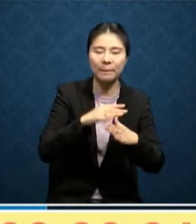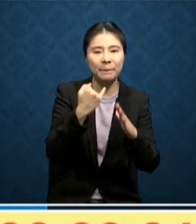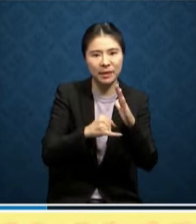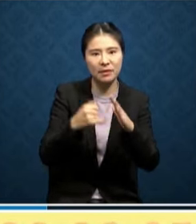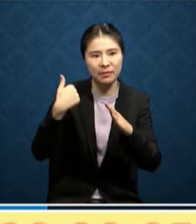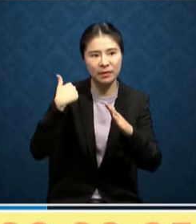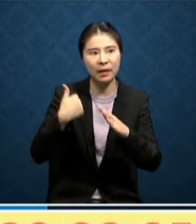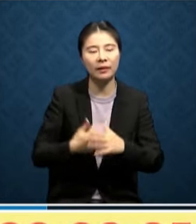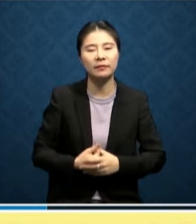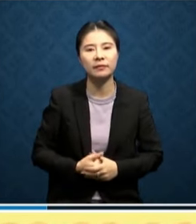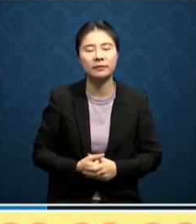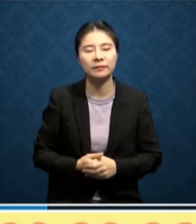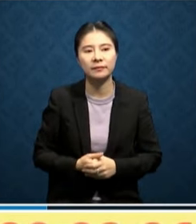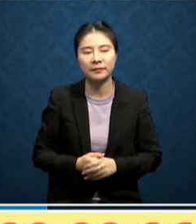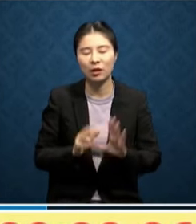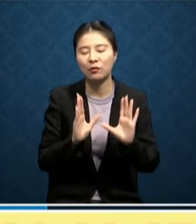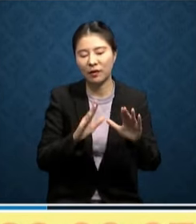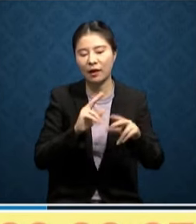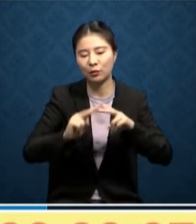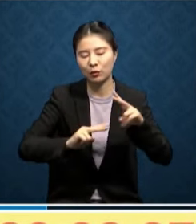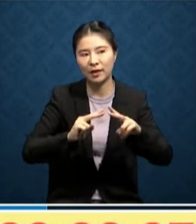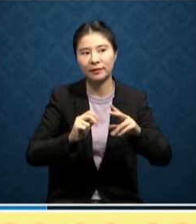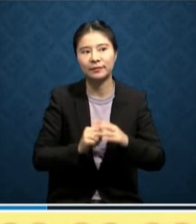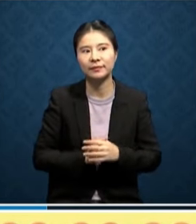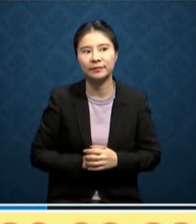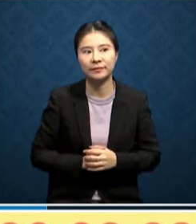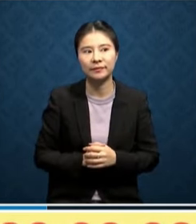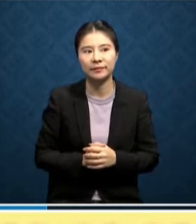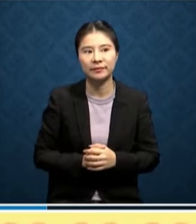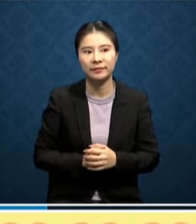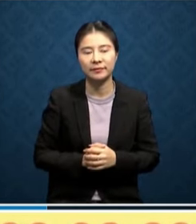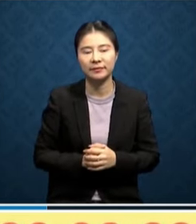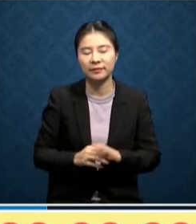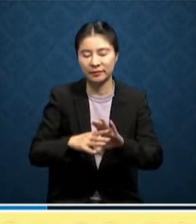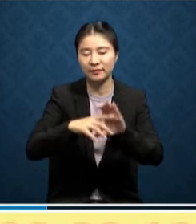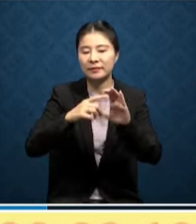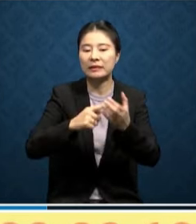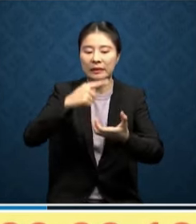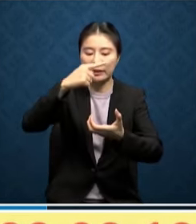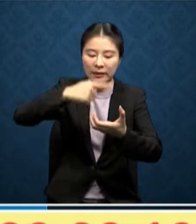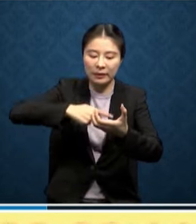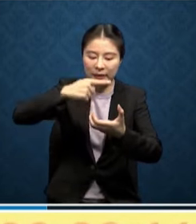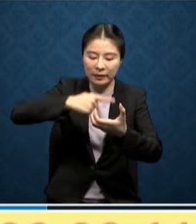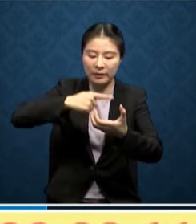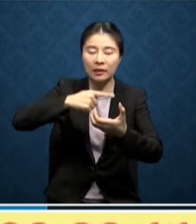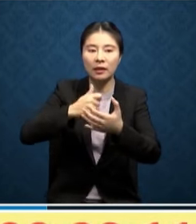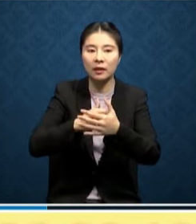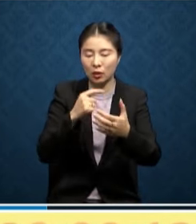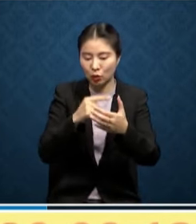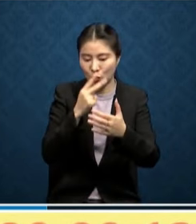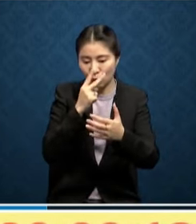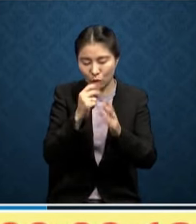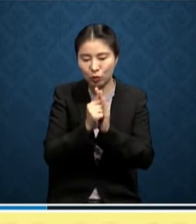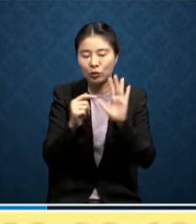นะครับเร่มไปถึงเอ่อฝากนะฮหนังสือนะฮะให้ท่านเอ่อสมาชิกสภาผู้แทฎรท่านนั้นนะฮะไปอ่านนะครับ